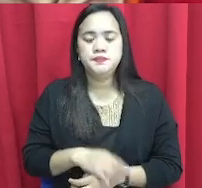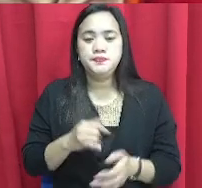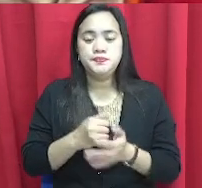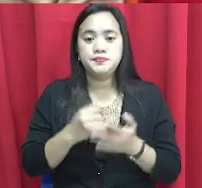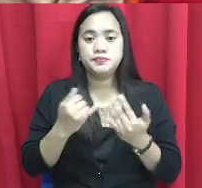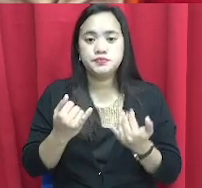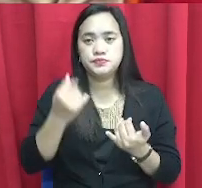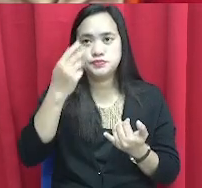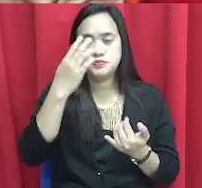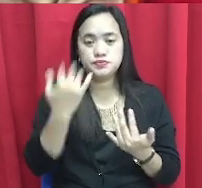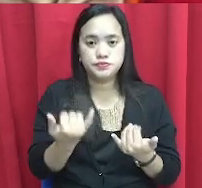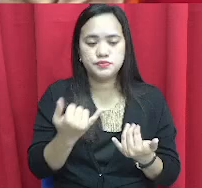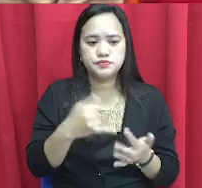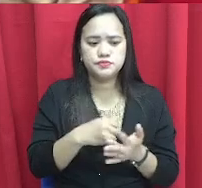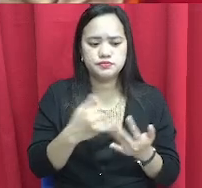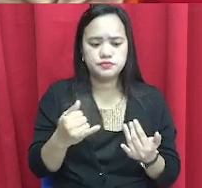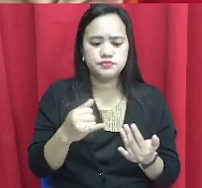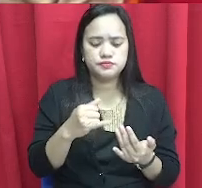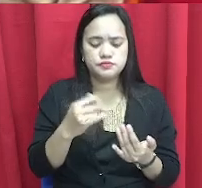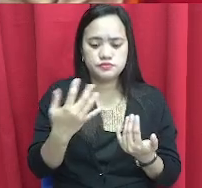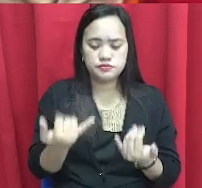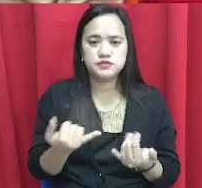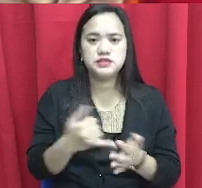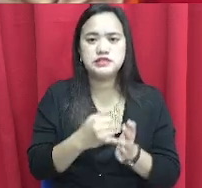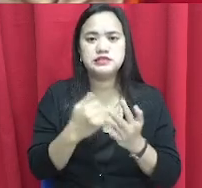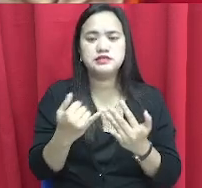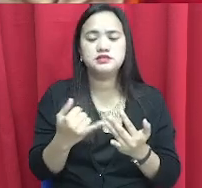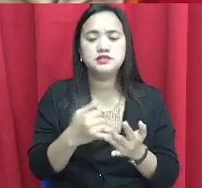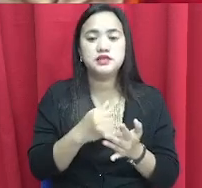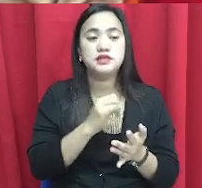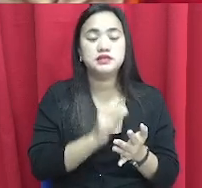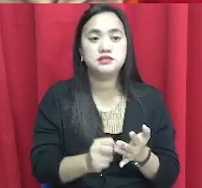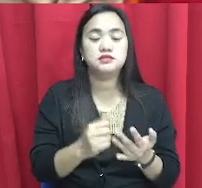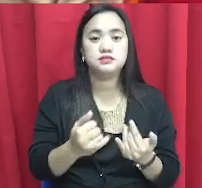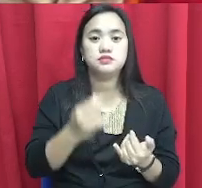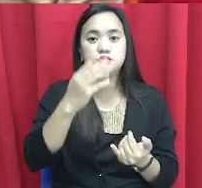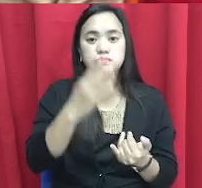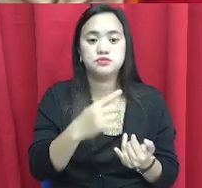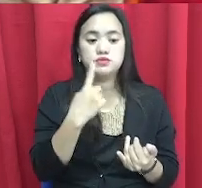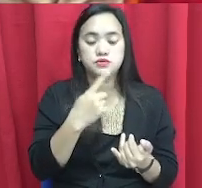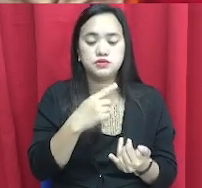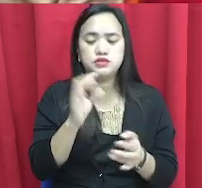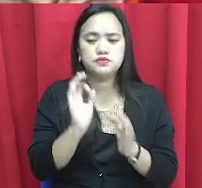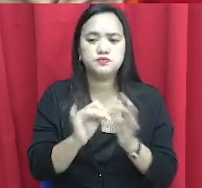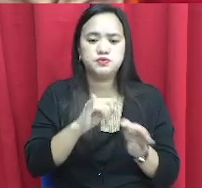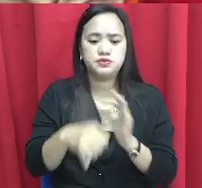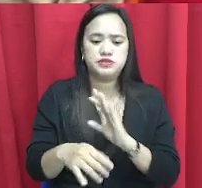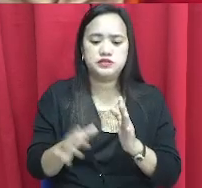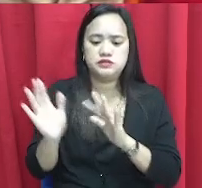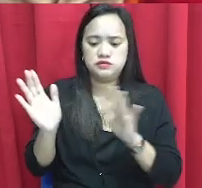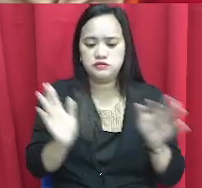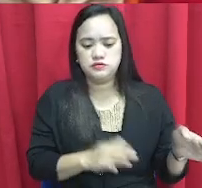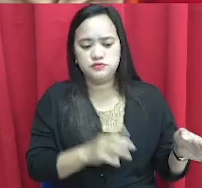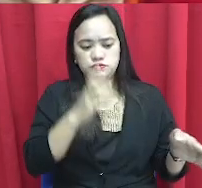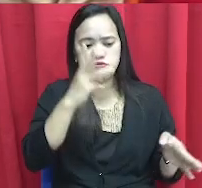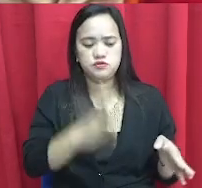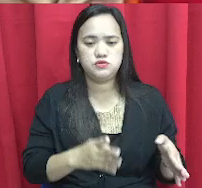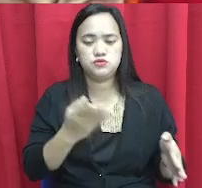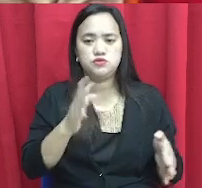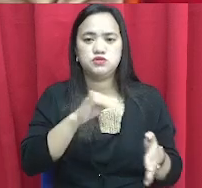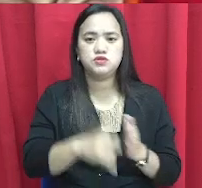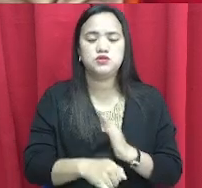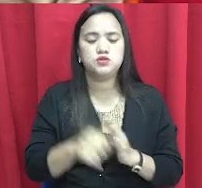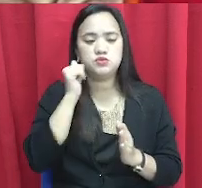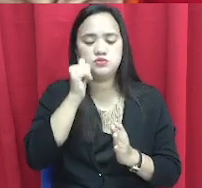tayo nak niyo po kaya kung aalisin natin sa eksena ang Diyos tinatanggalan natin ang responsibility ang Diyos